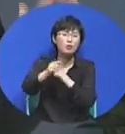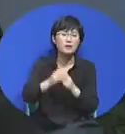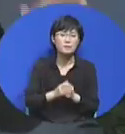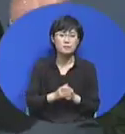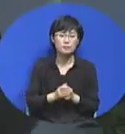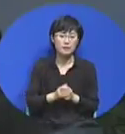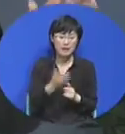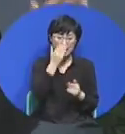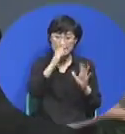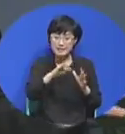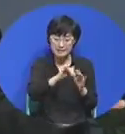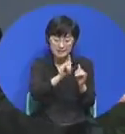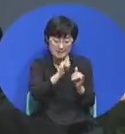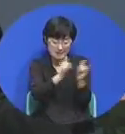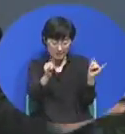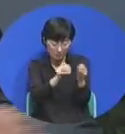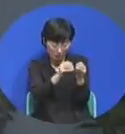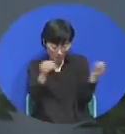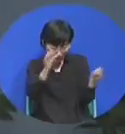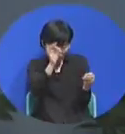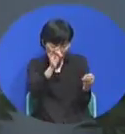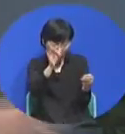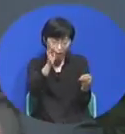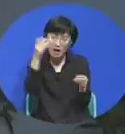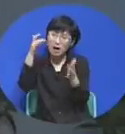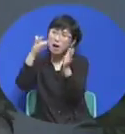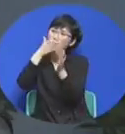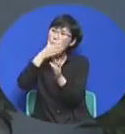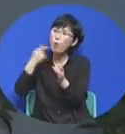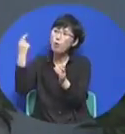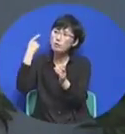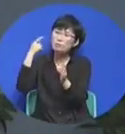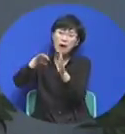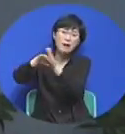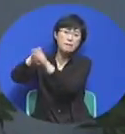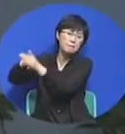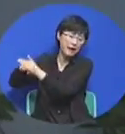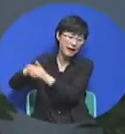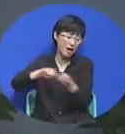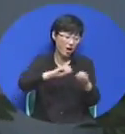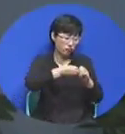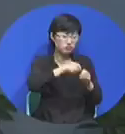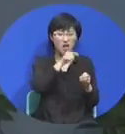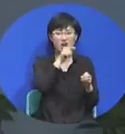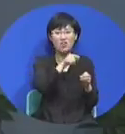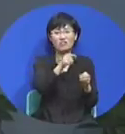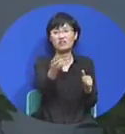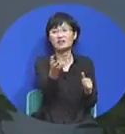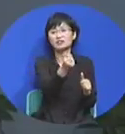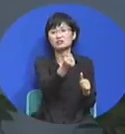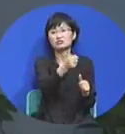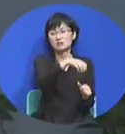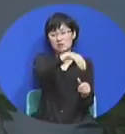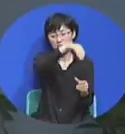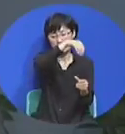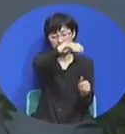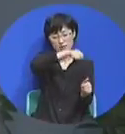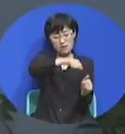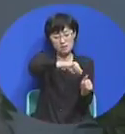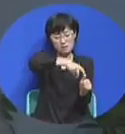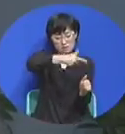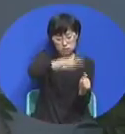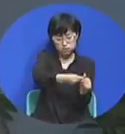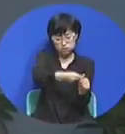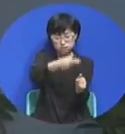것으로 각인 뿌리 체질된 어른들이 이미 자리 잡았기 때문에 어려움 도울 수밖에 없다 얘기한 거예요. Greater problems have no choice to follow